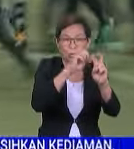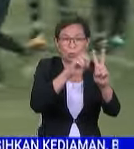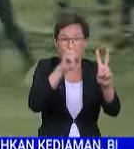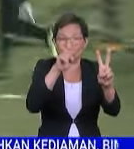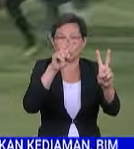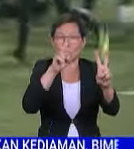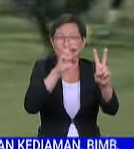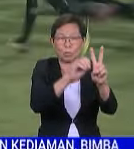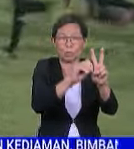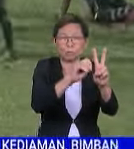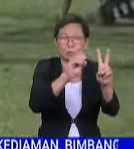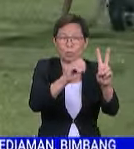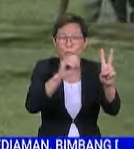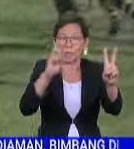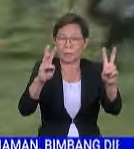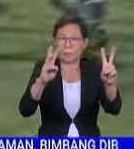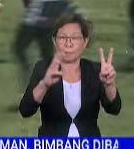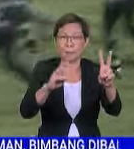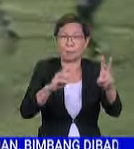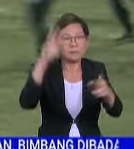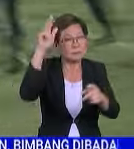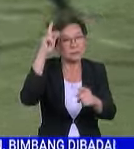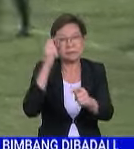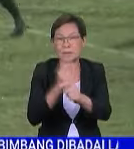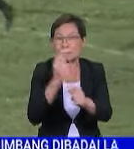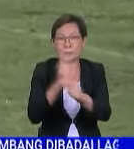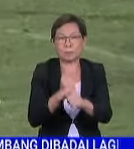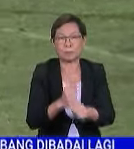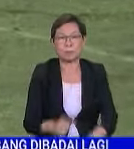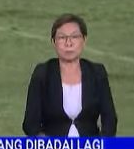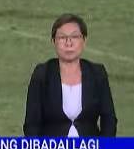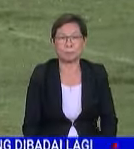26 tetap kekal seperti diputuskan sebelumnya